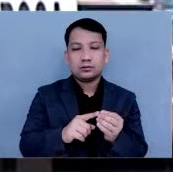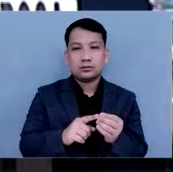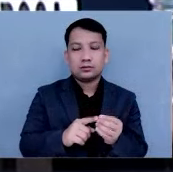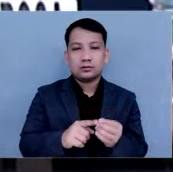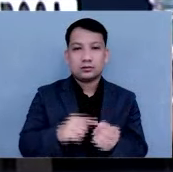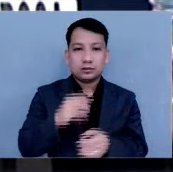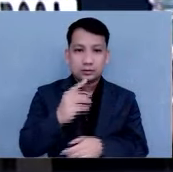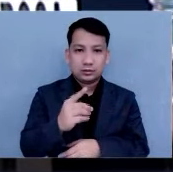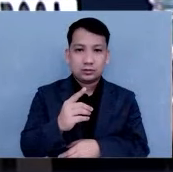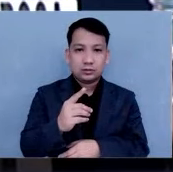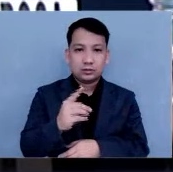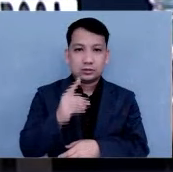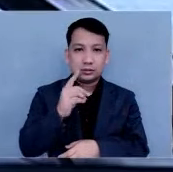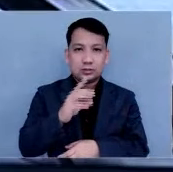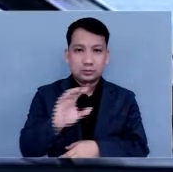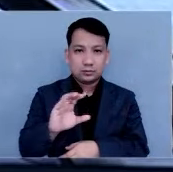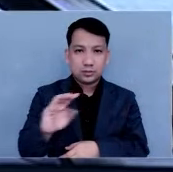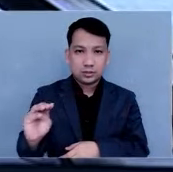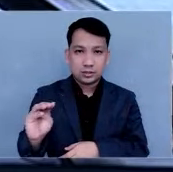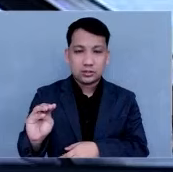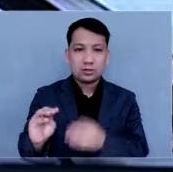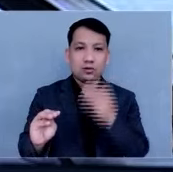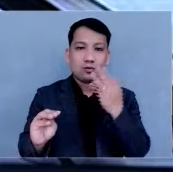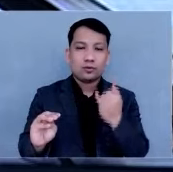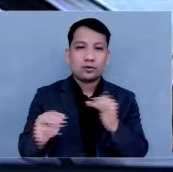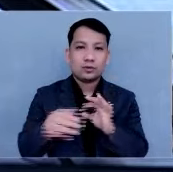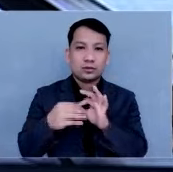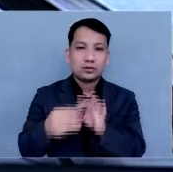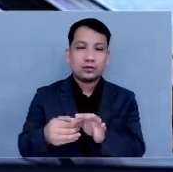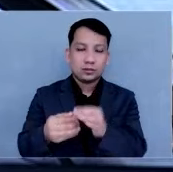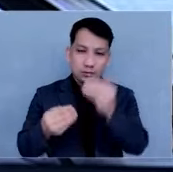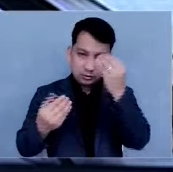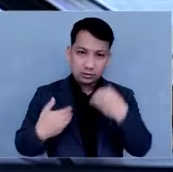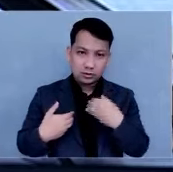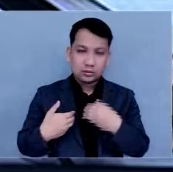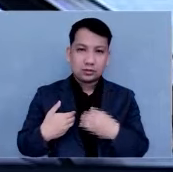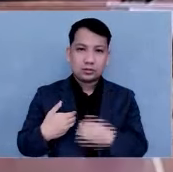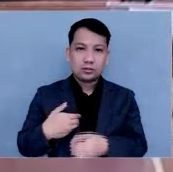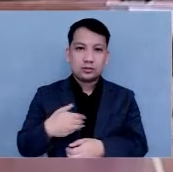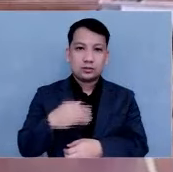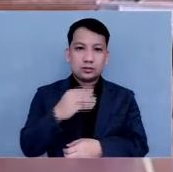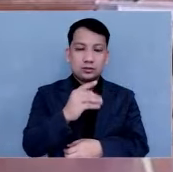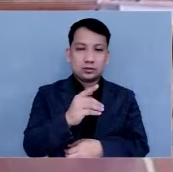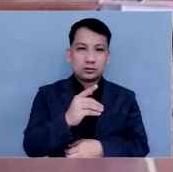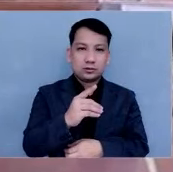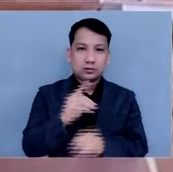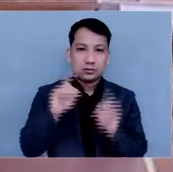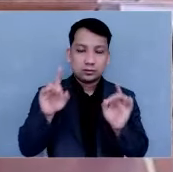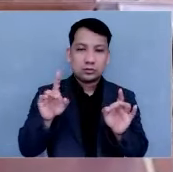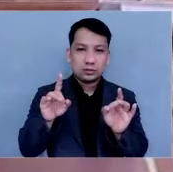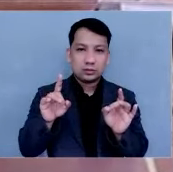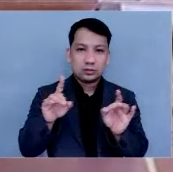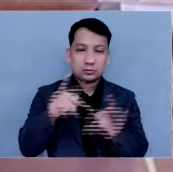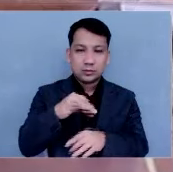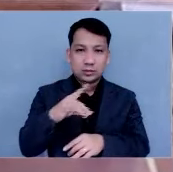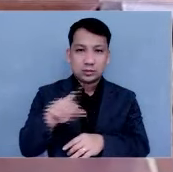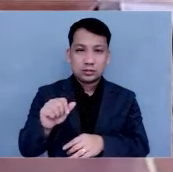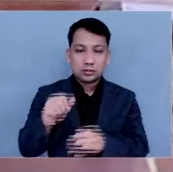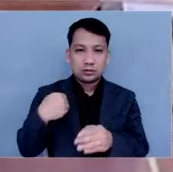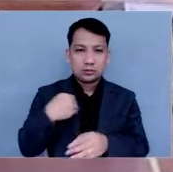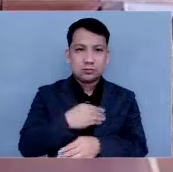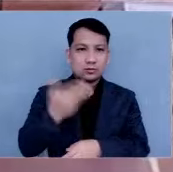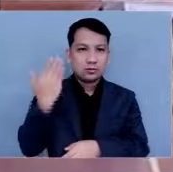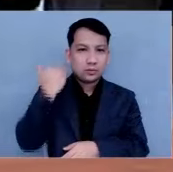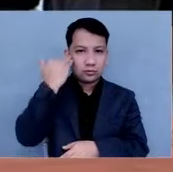Department of Budget and Management kasunod ito ng sumbong ng Dangerous Drugs board na hindi sapat ang pondo na ibinigay sa kanila noong nakaraang